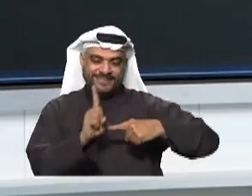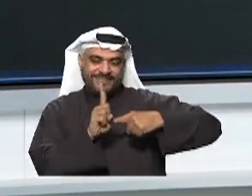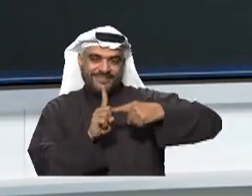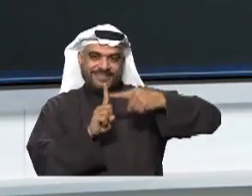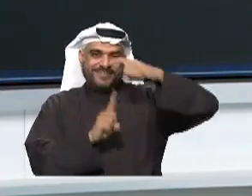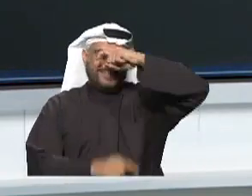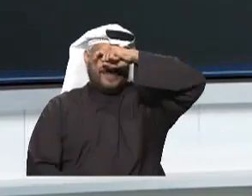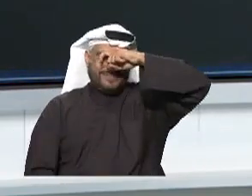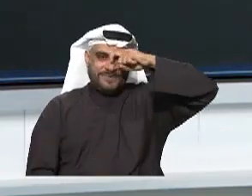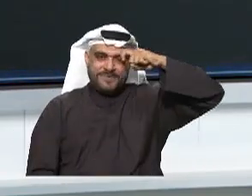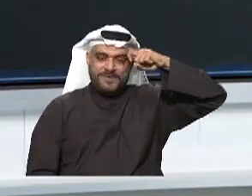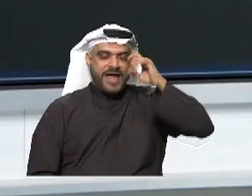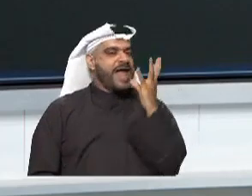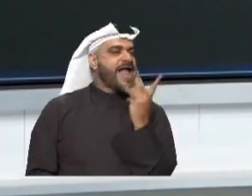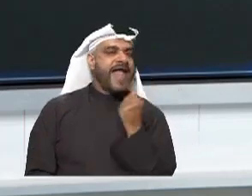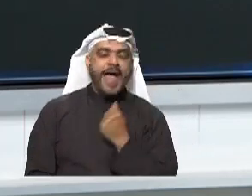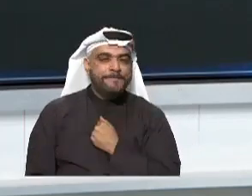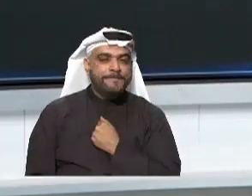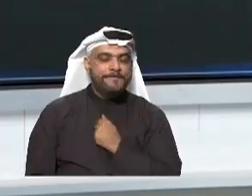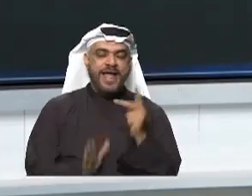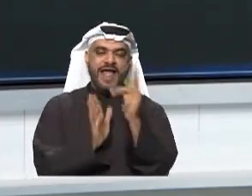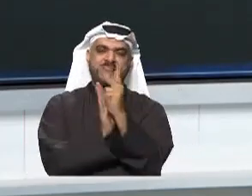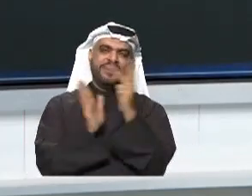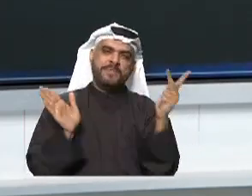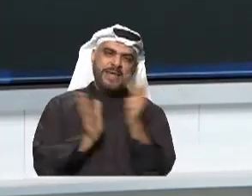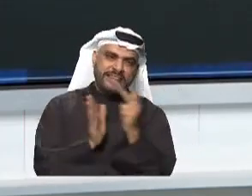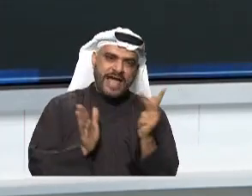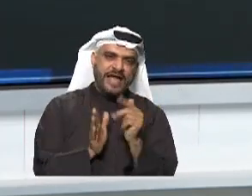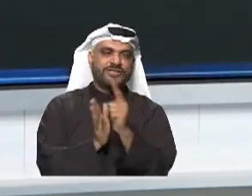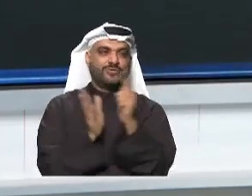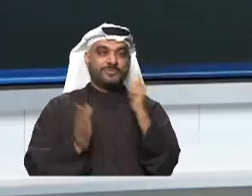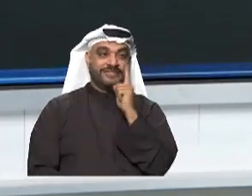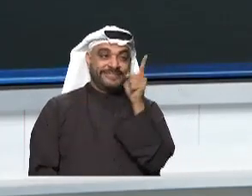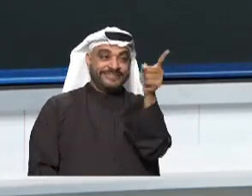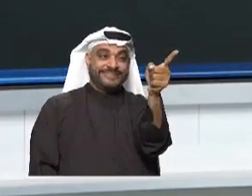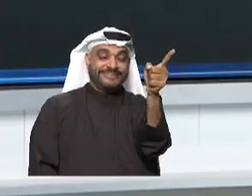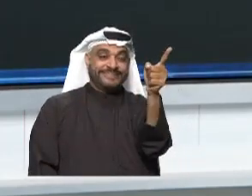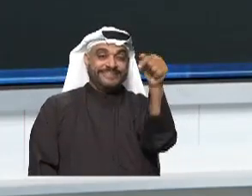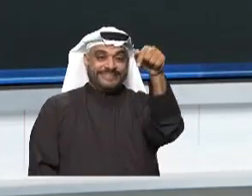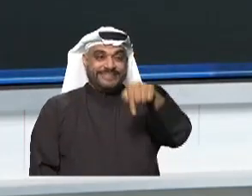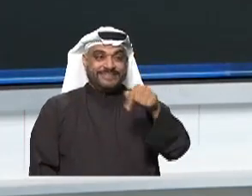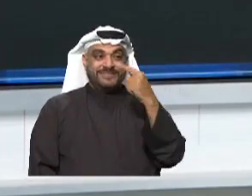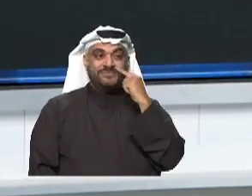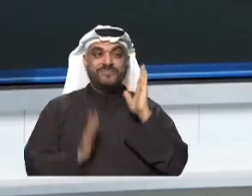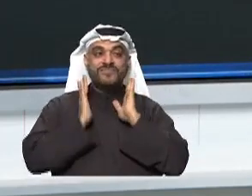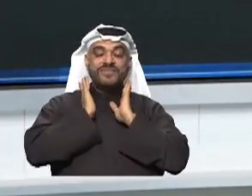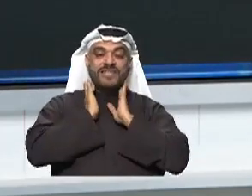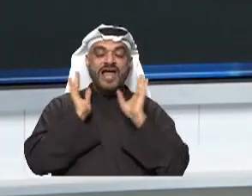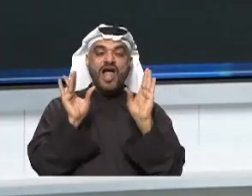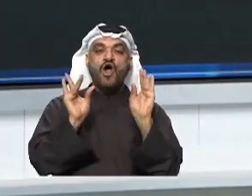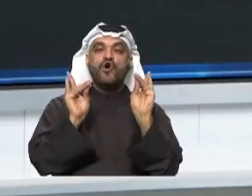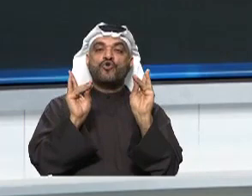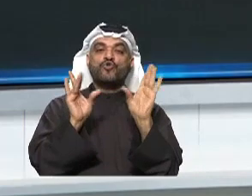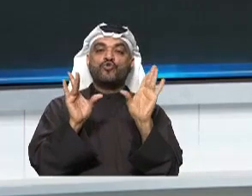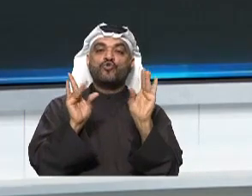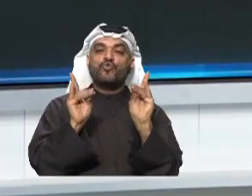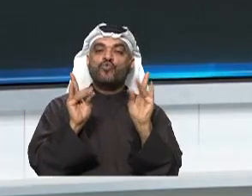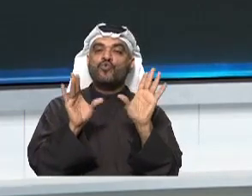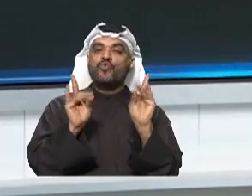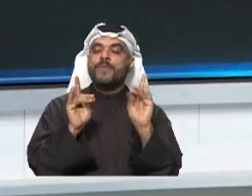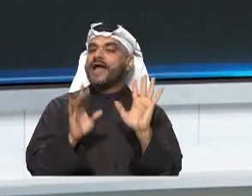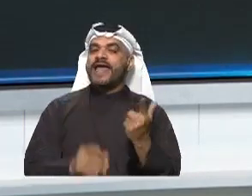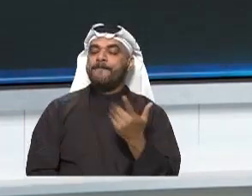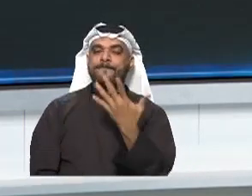حاليا متفاوتة ما بين 18 أو 17 درجة مئوية إلى 20 درجة مئوية. 17 درجة مئوية حاليا على مدينة